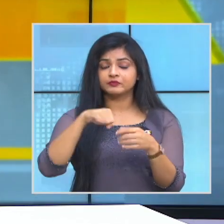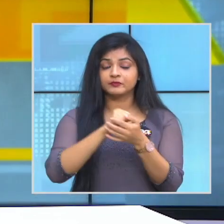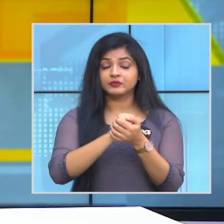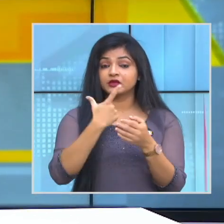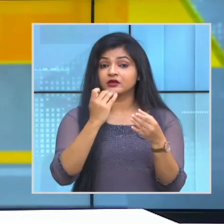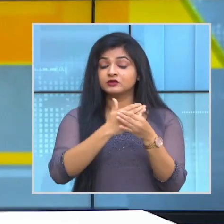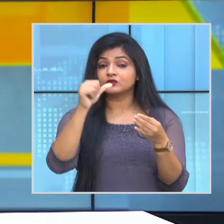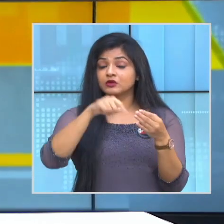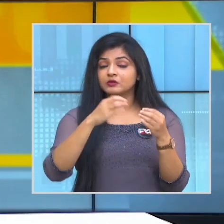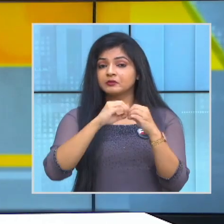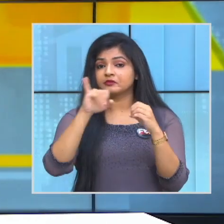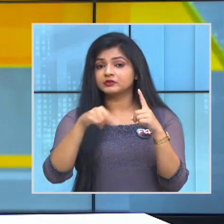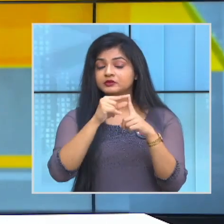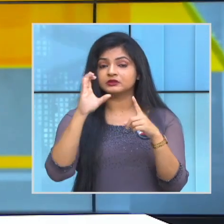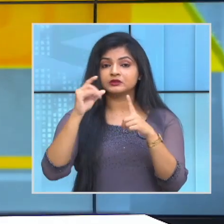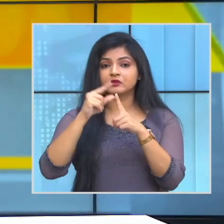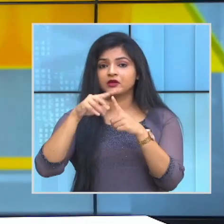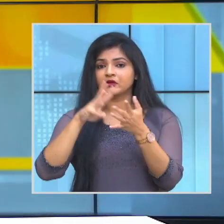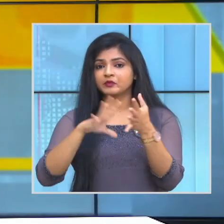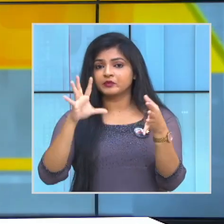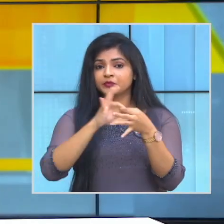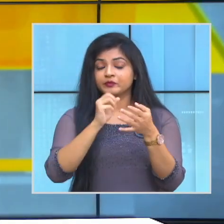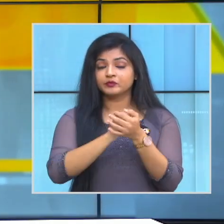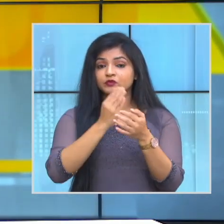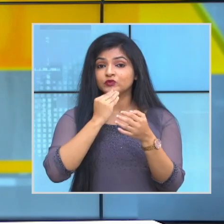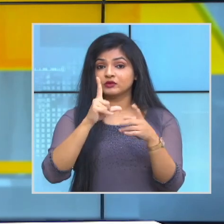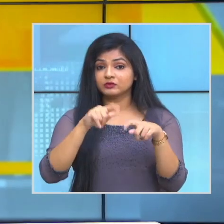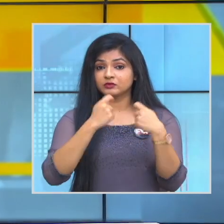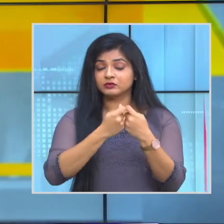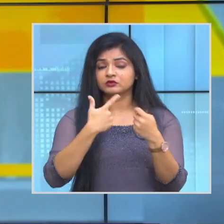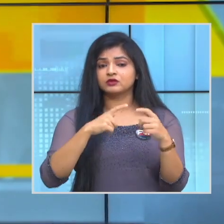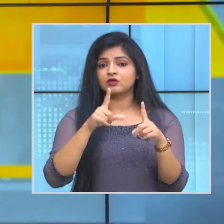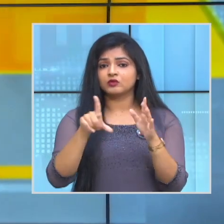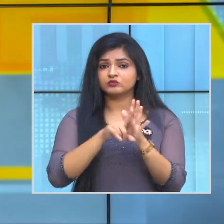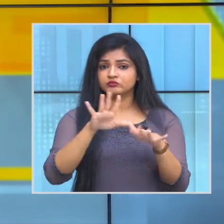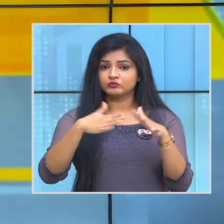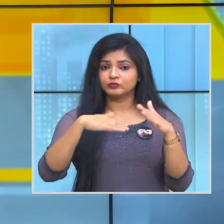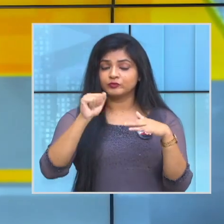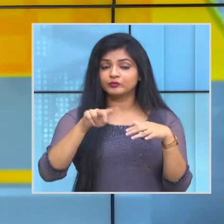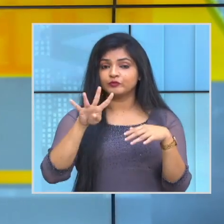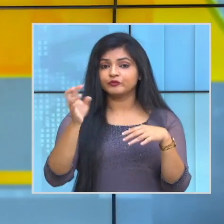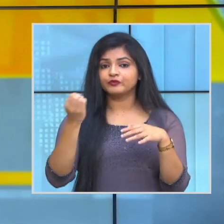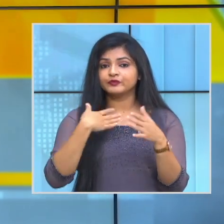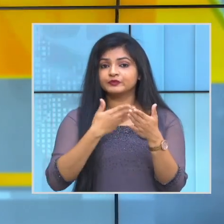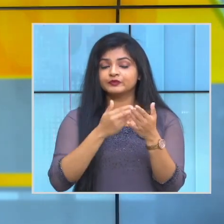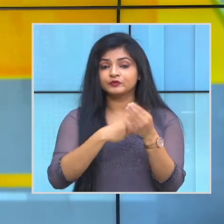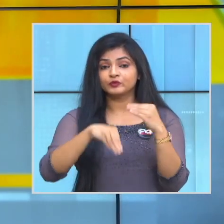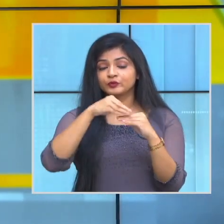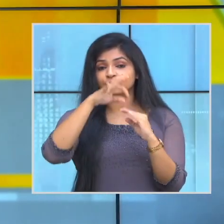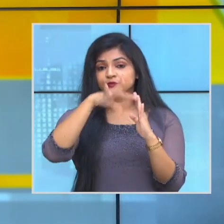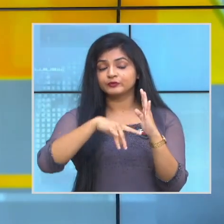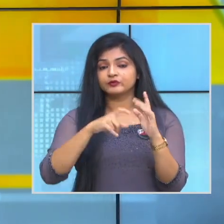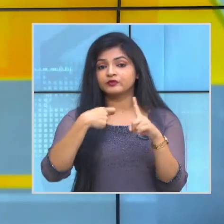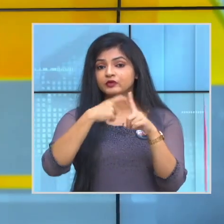BJP CPIM ബന്ധം. കേസിൽ ലീഗ് നിയമ നടപടി സ്വീകരിക്കുമെന്നും AK മഷറഫ് 24നോട് പറഞ്ഞു. അരുൺ പാറക്കൽ ചേരുന്നുണ്ട്